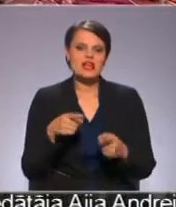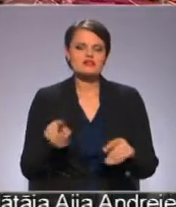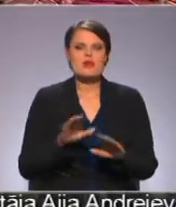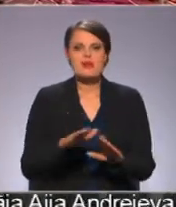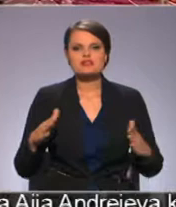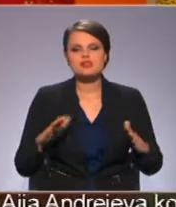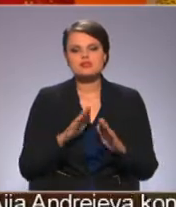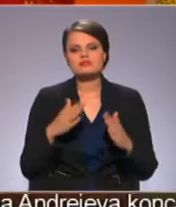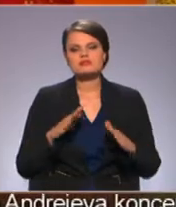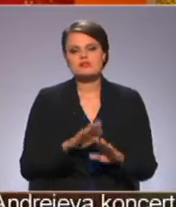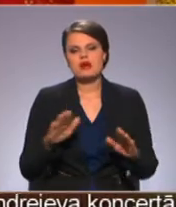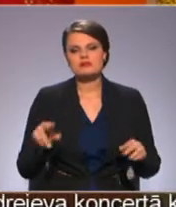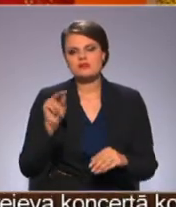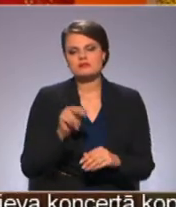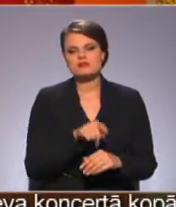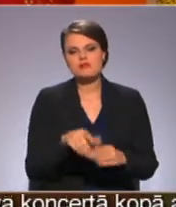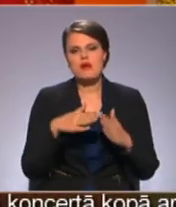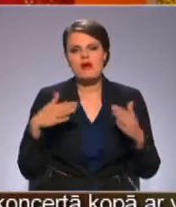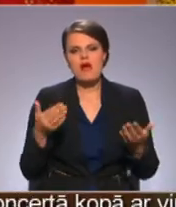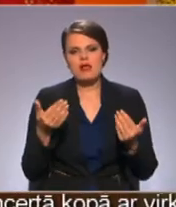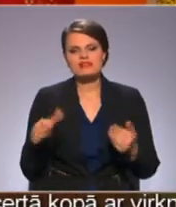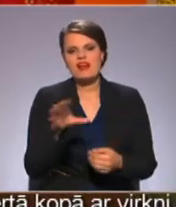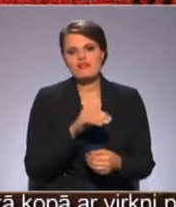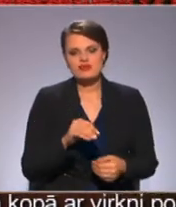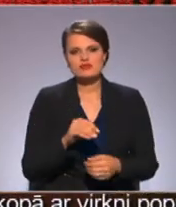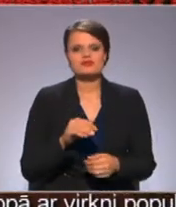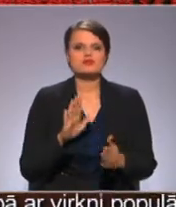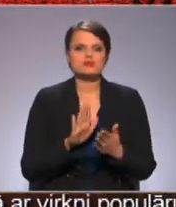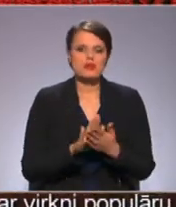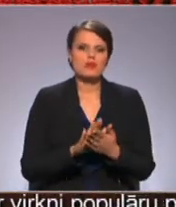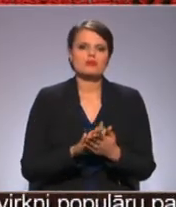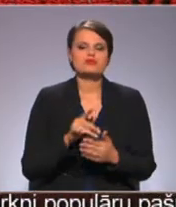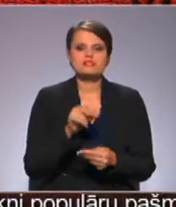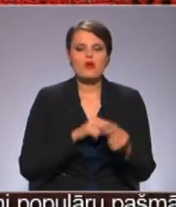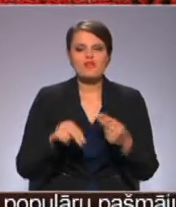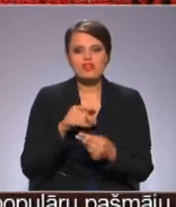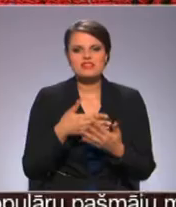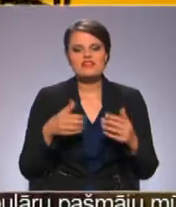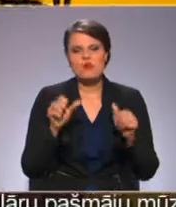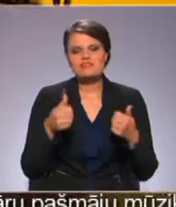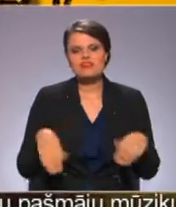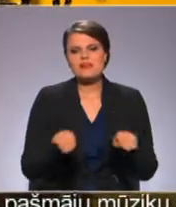Mākslas muzejs aicina visus uz starptautisku zinātnisku konferenci daudzveidība vienotībā, lai